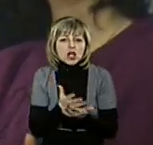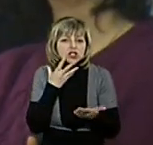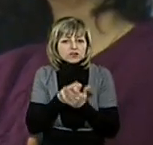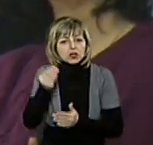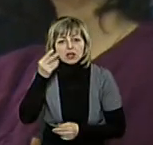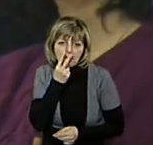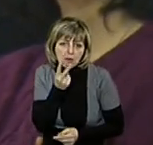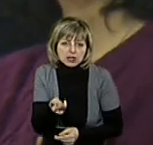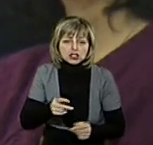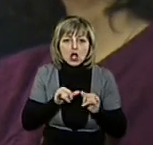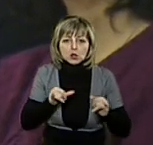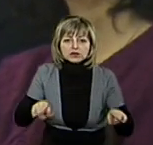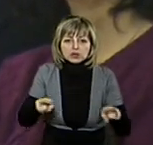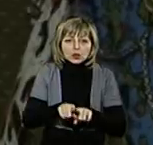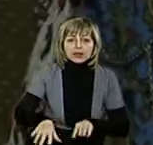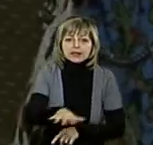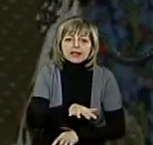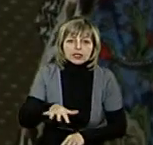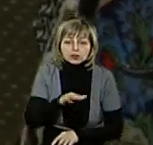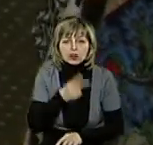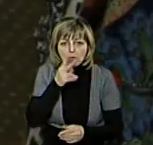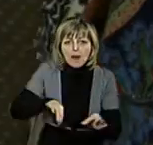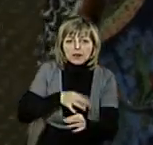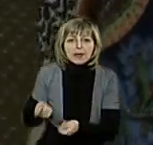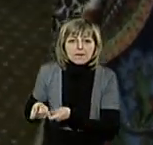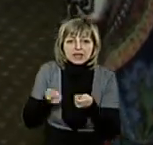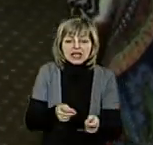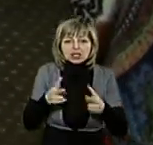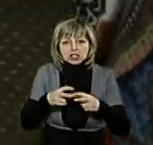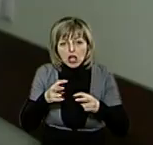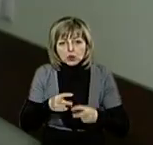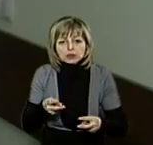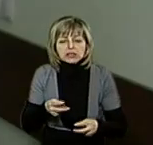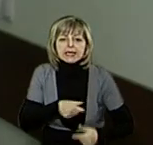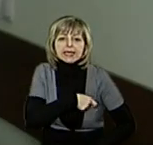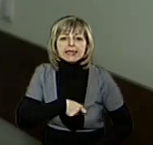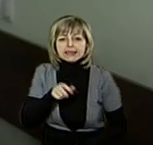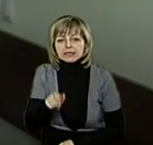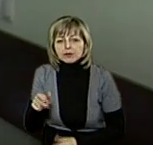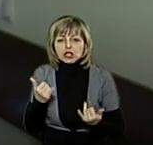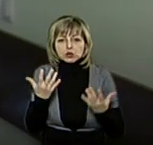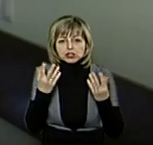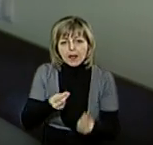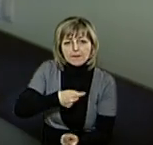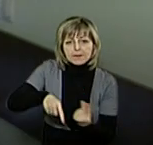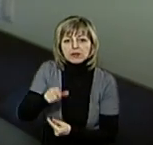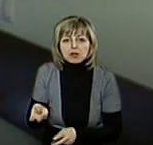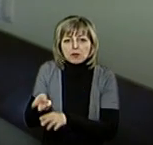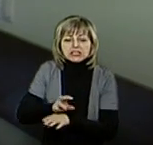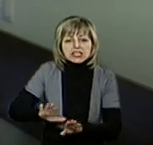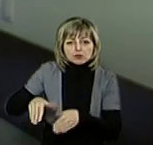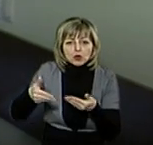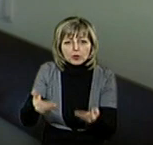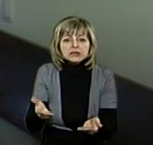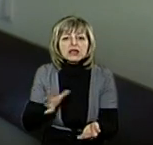бачення розвитку цієї території. Жінка показує проєкти, які принесли на розгляд депутатам. На сьогоднішній день підприємці прийшли з пропозицією,